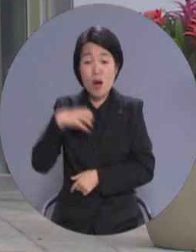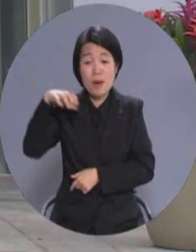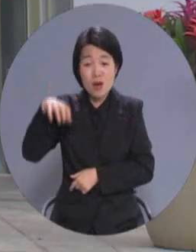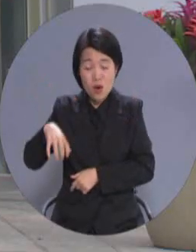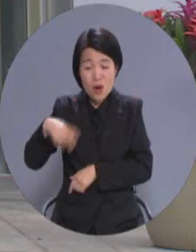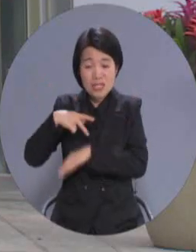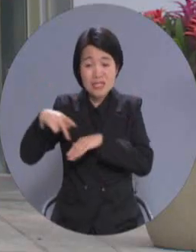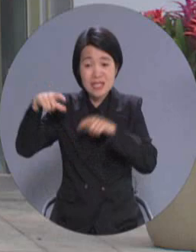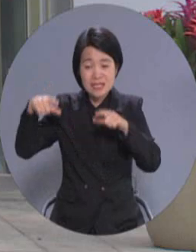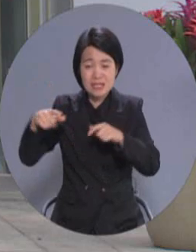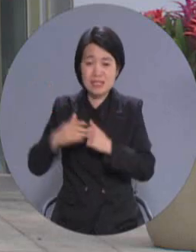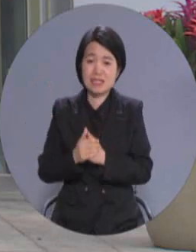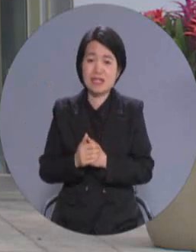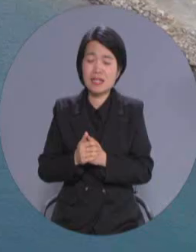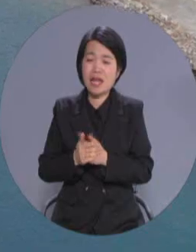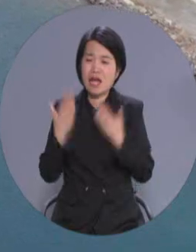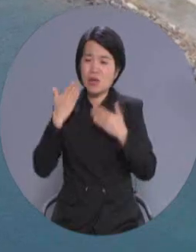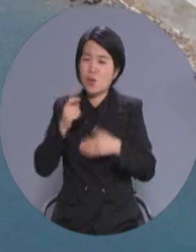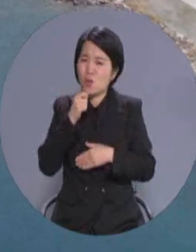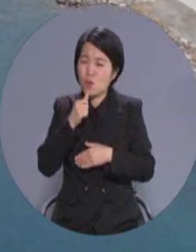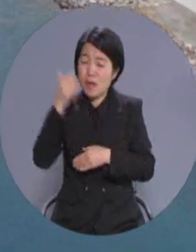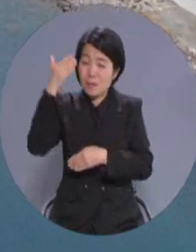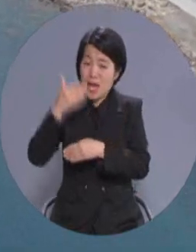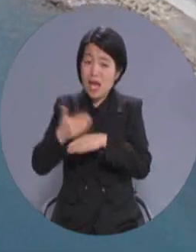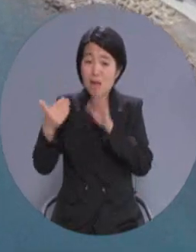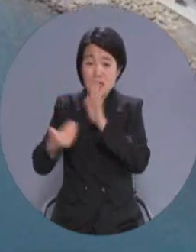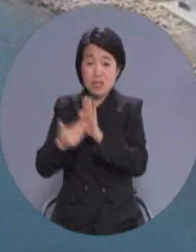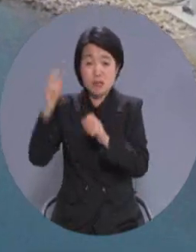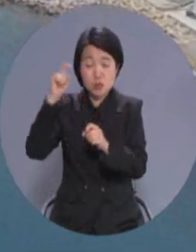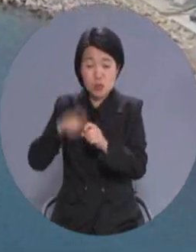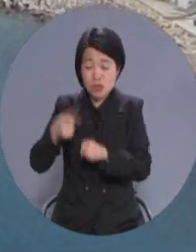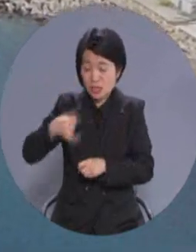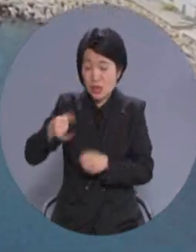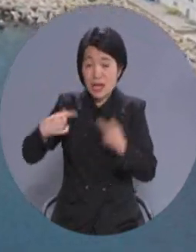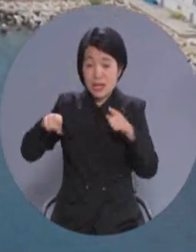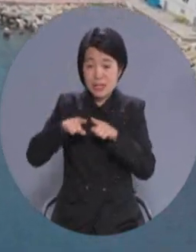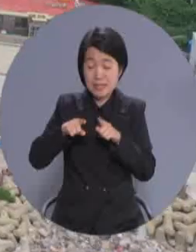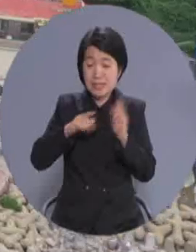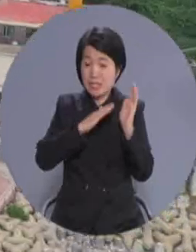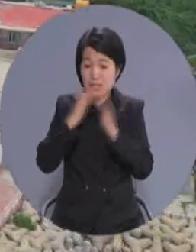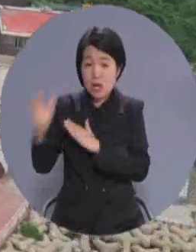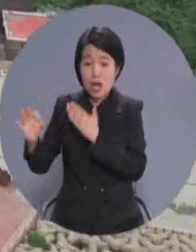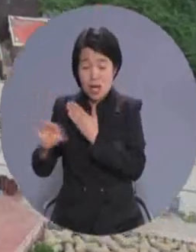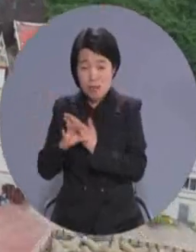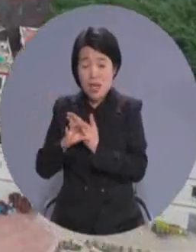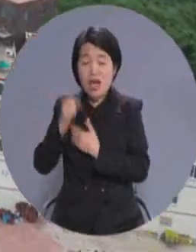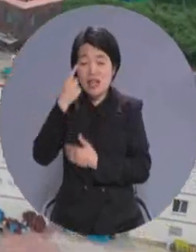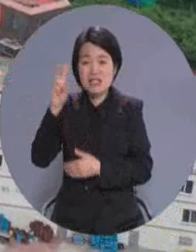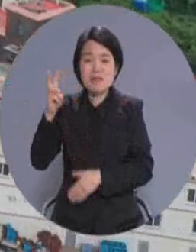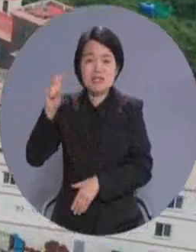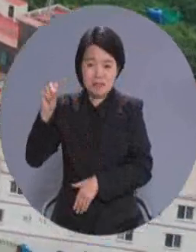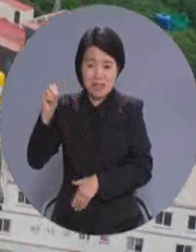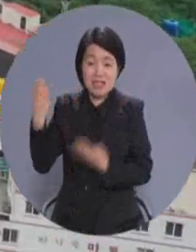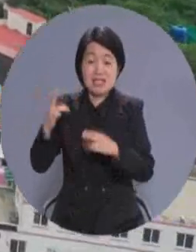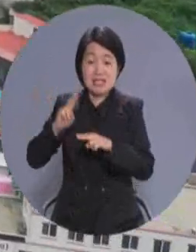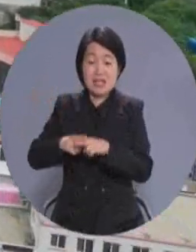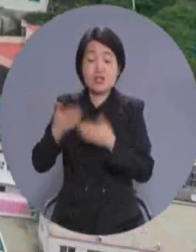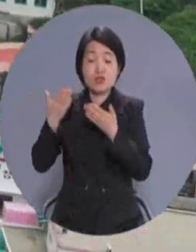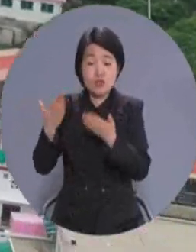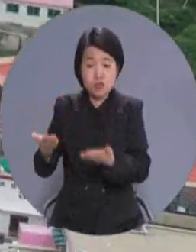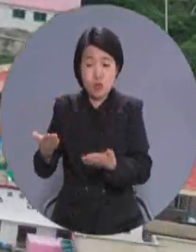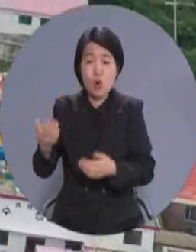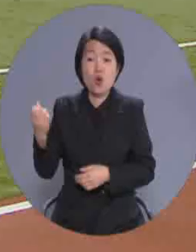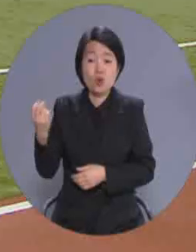신안군은 지난해 홍도 분교의 폐교를 막기 위해 자녀와 함께 이주하는 부모에게 매월 320만 원 상당의